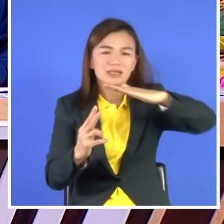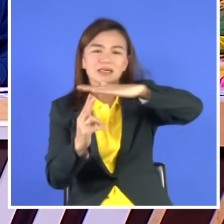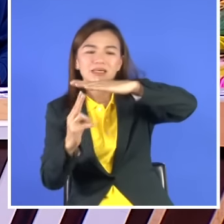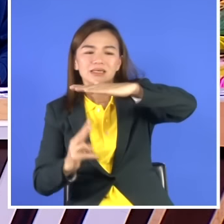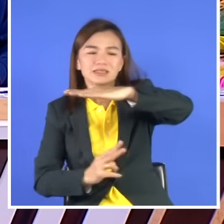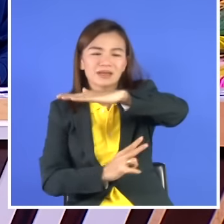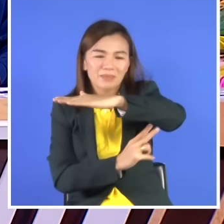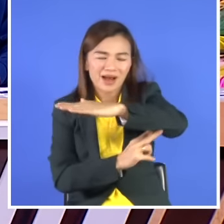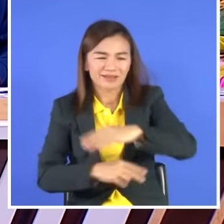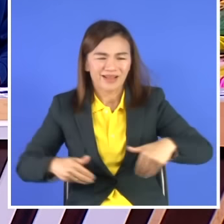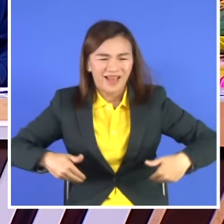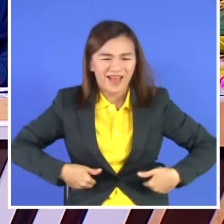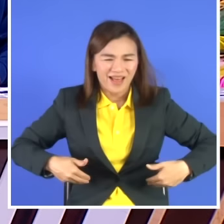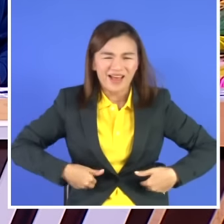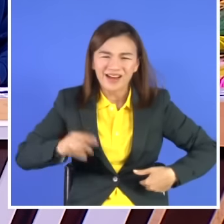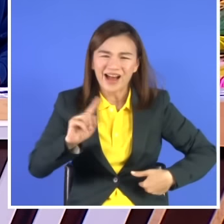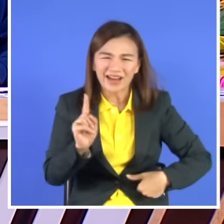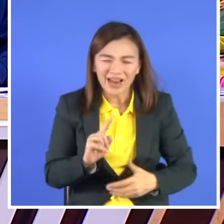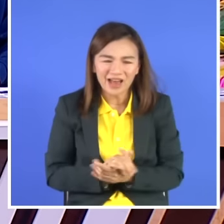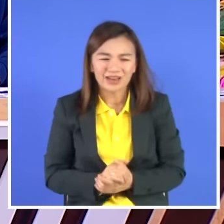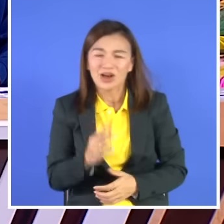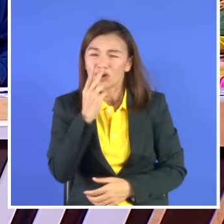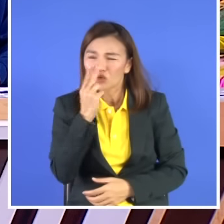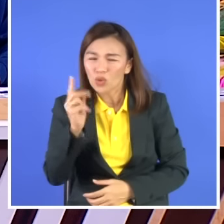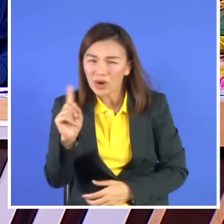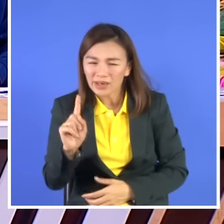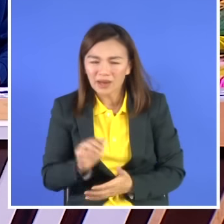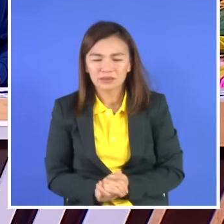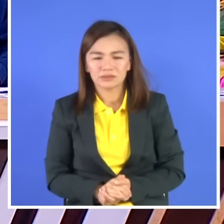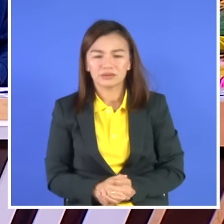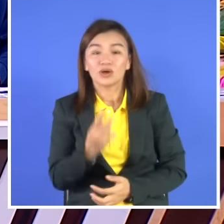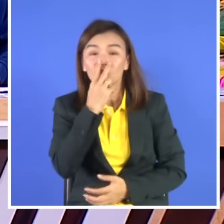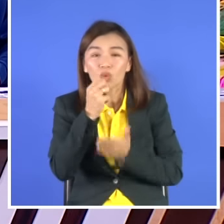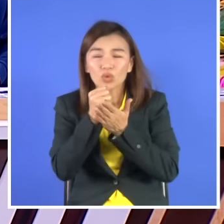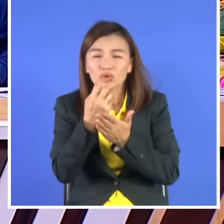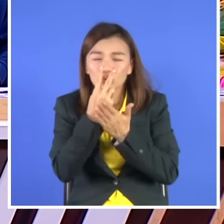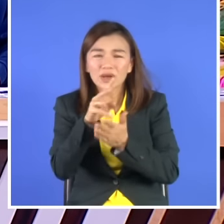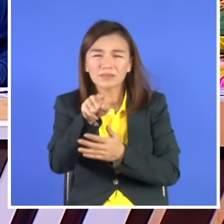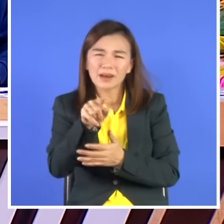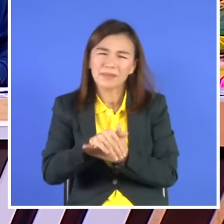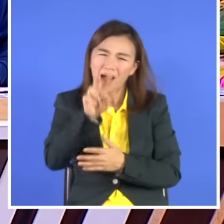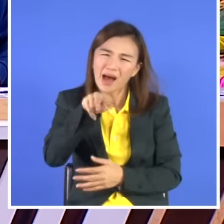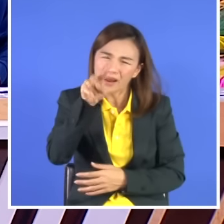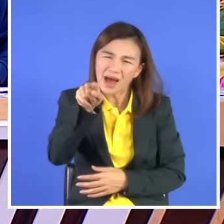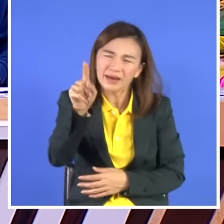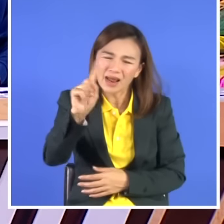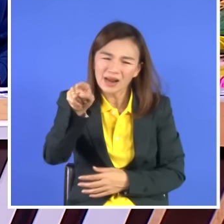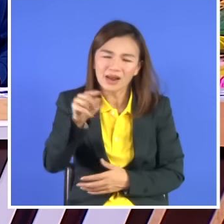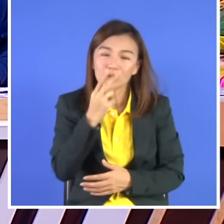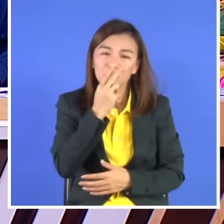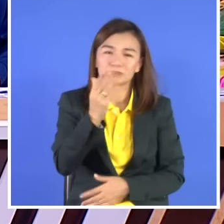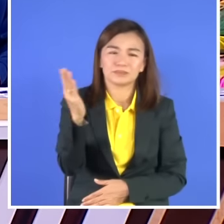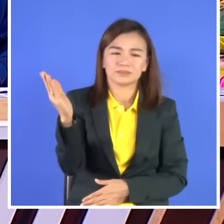ำแอบดูมาแล้วสินะ ยัง คนจะดูมาแล้วสินะลองมาช่วยกันอ่านหน่อยเพราะว่ามีคนพยายามจะไปอ่านอยู่นะคะอ่ะลองฟังหน่อย